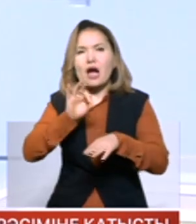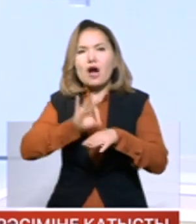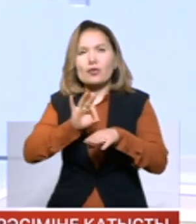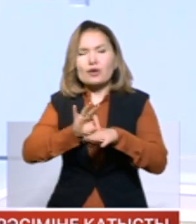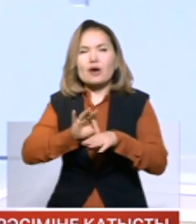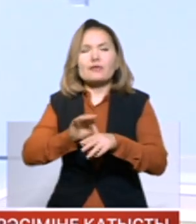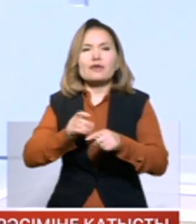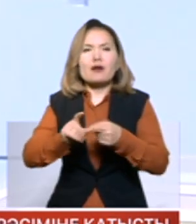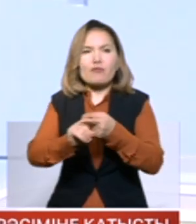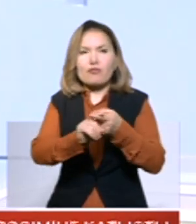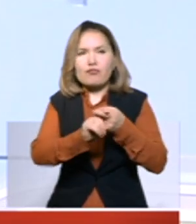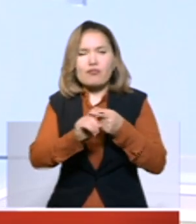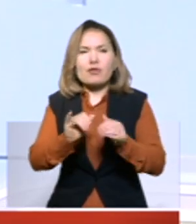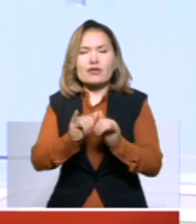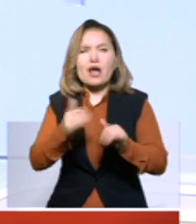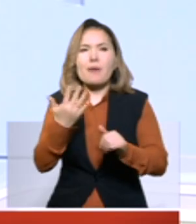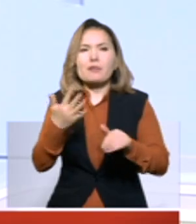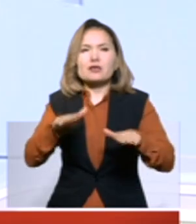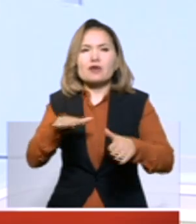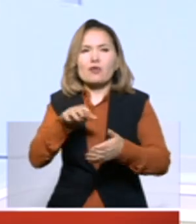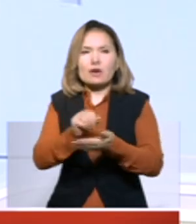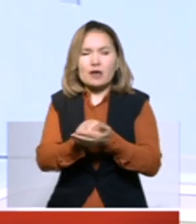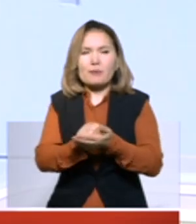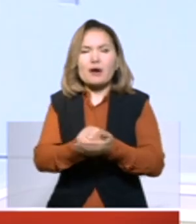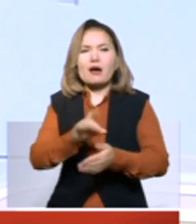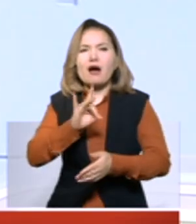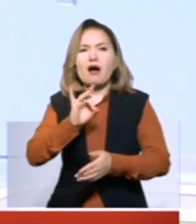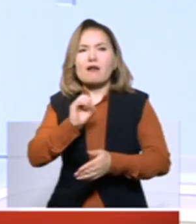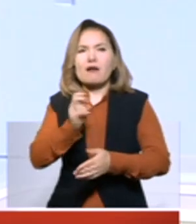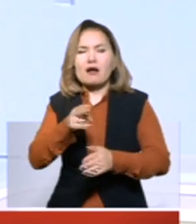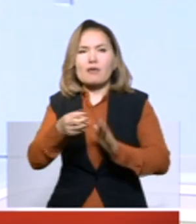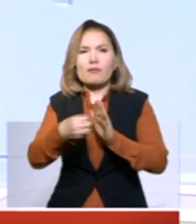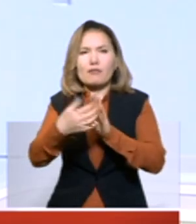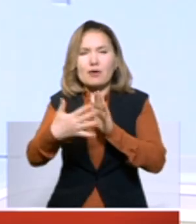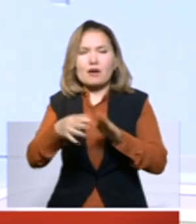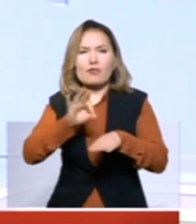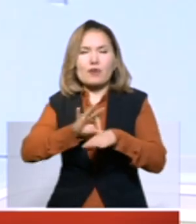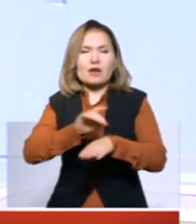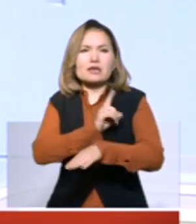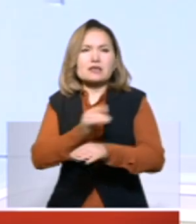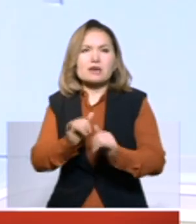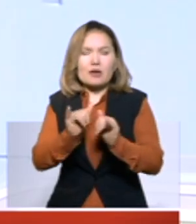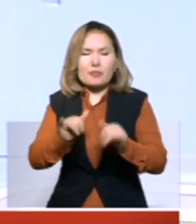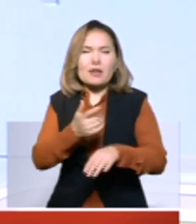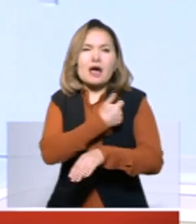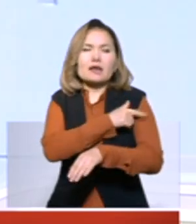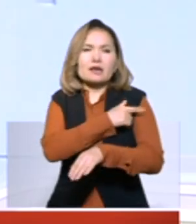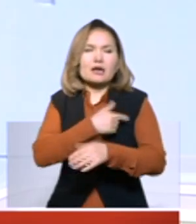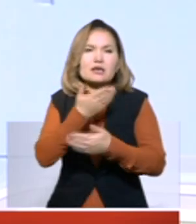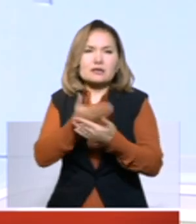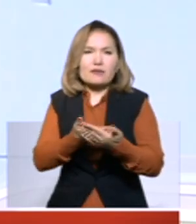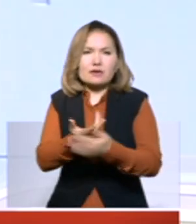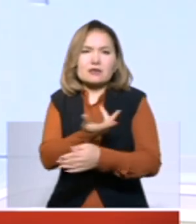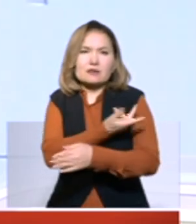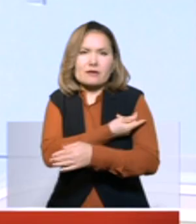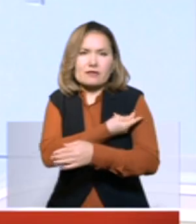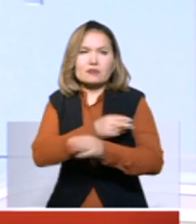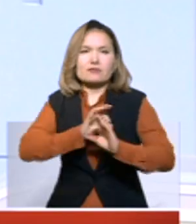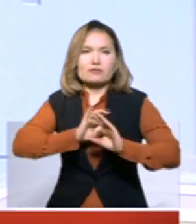ауруды жұқтыру дерегі бойынша 5-ші орында. Дегенмен дәрігерлер дерттің алдын алуға болатынын айтады. Тілшіміз